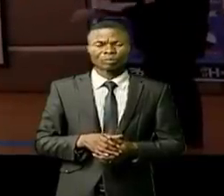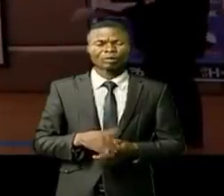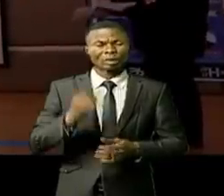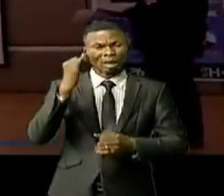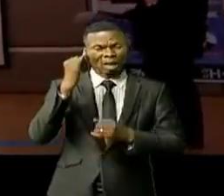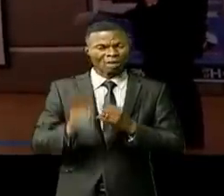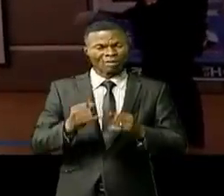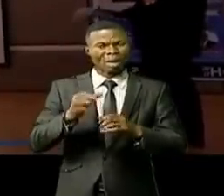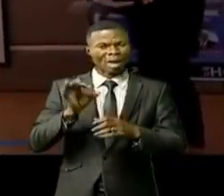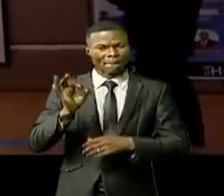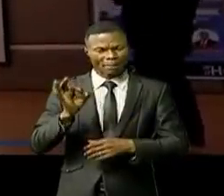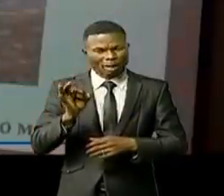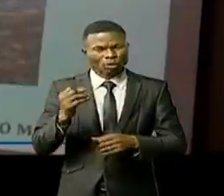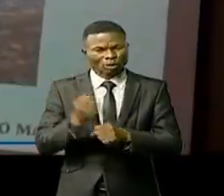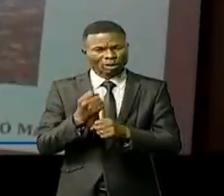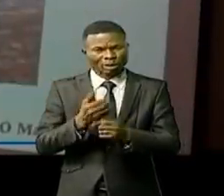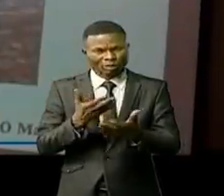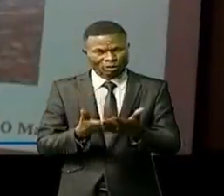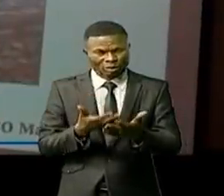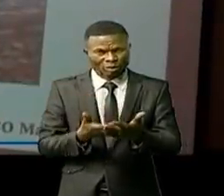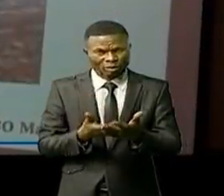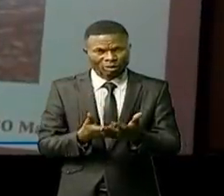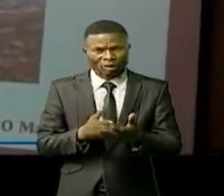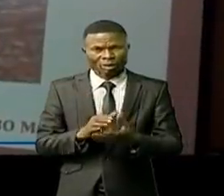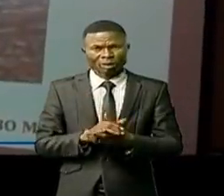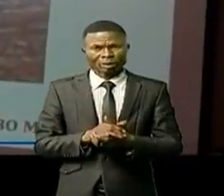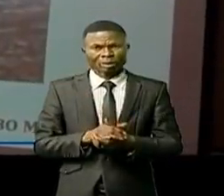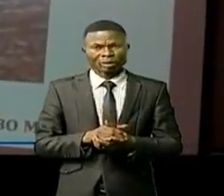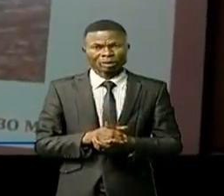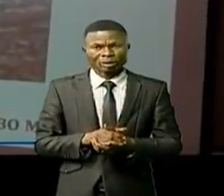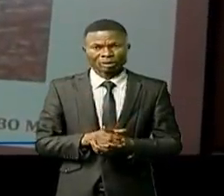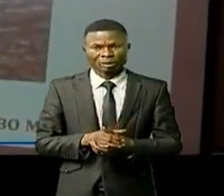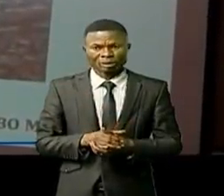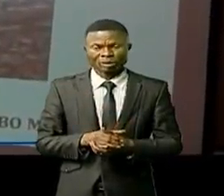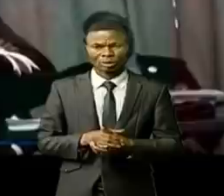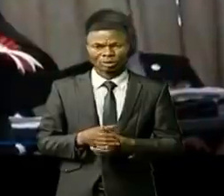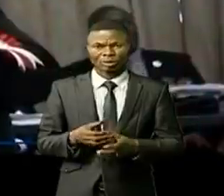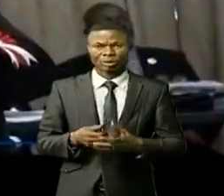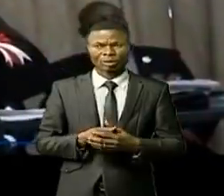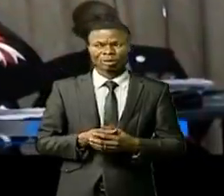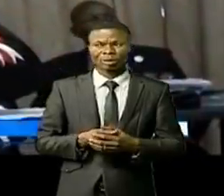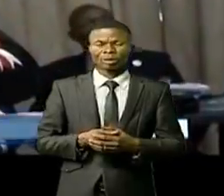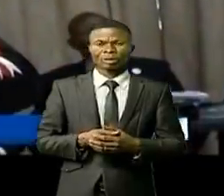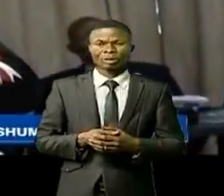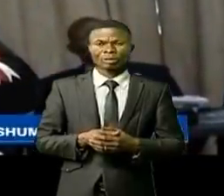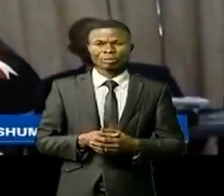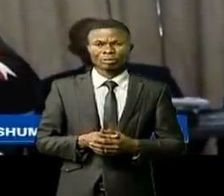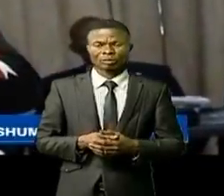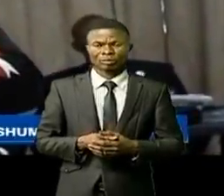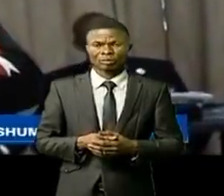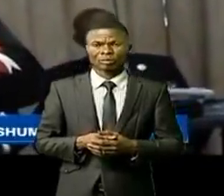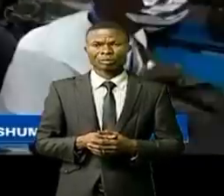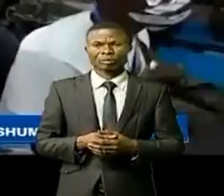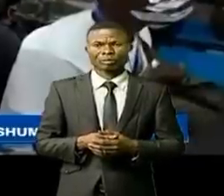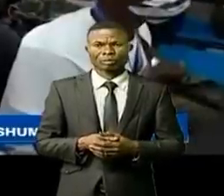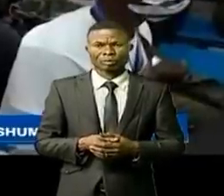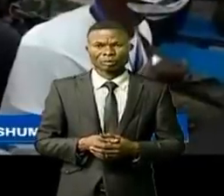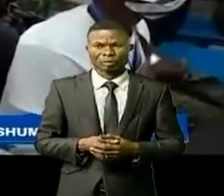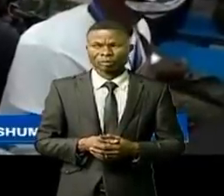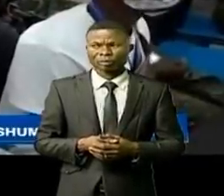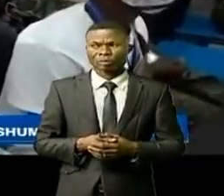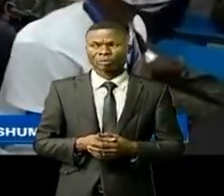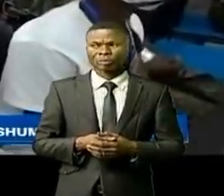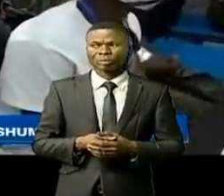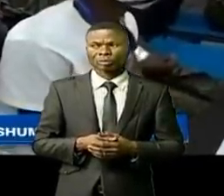de très bientôt des recommandations sur la conjugaison des stratégies. La conjugaison des stratégies avec l'exécution du programme du